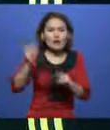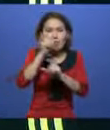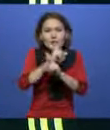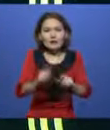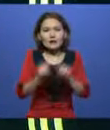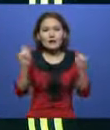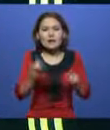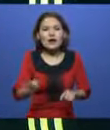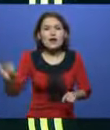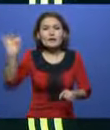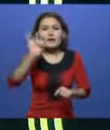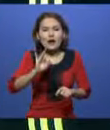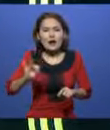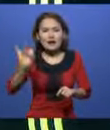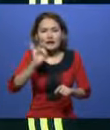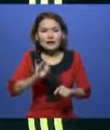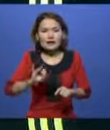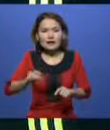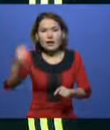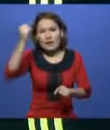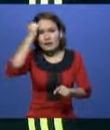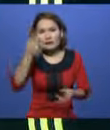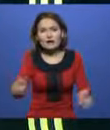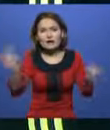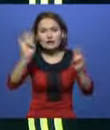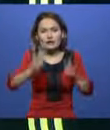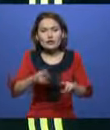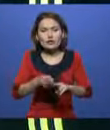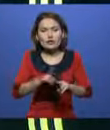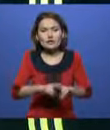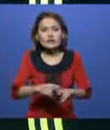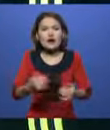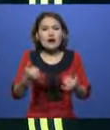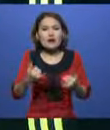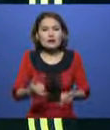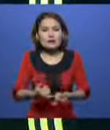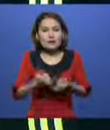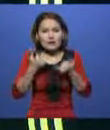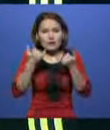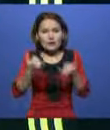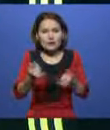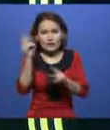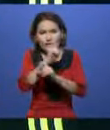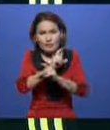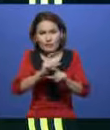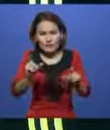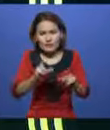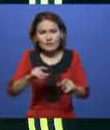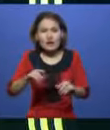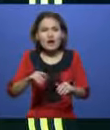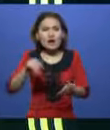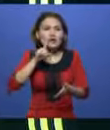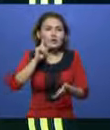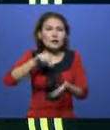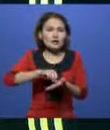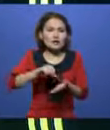азық боларлық ғылыми еңбектер қалдырып кеткені белгілі. Сол баға жетпес байлықтың бүгінде бір пұшпағын ғана алып үлгердік, дейді жиынға қатысушылар.